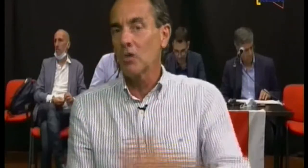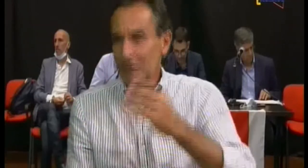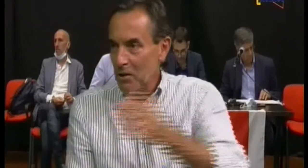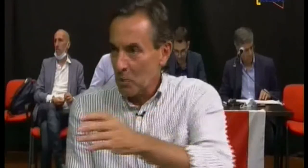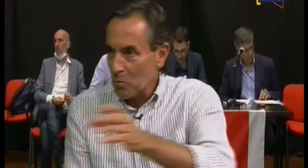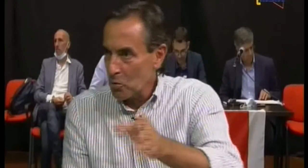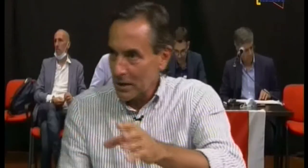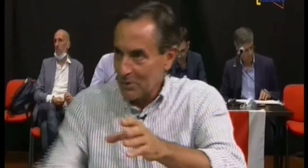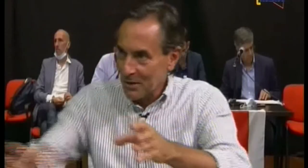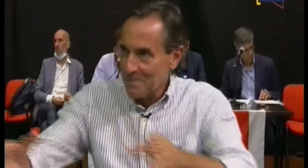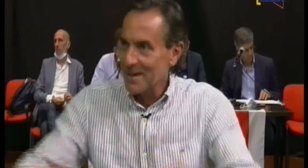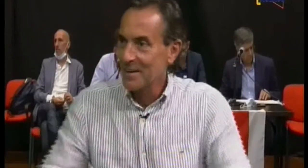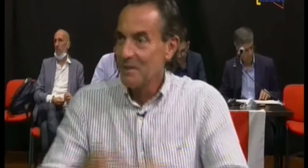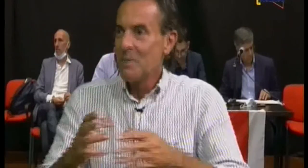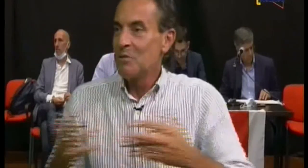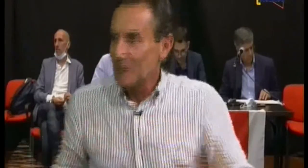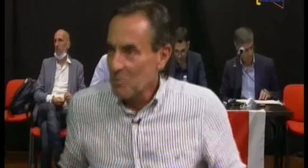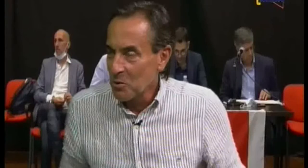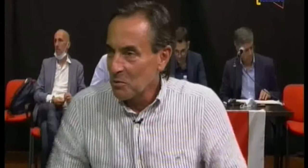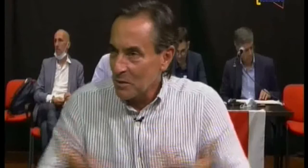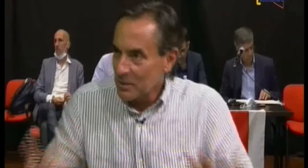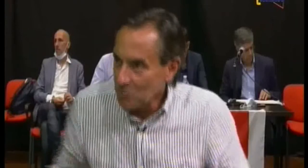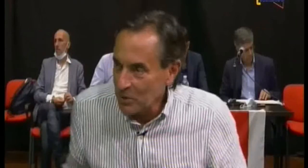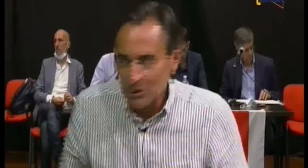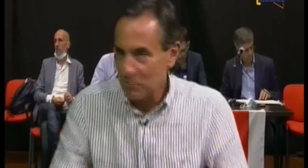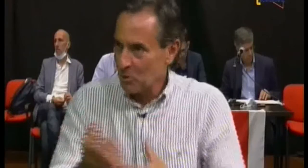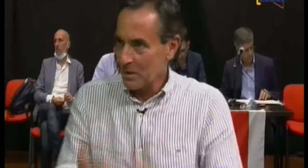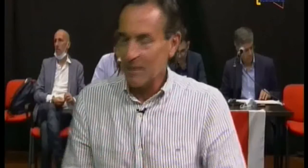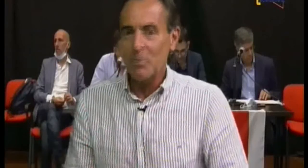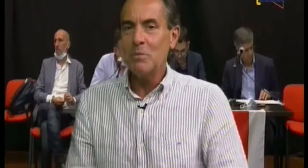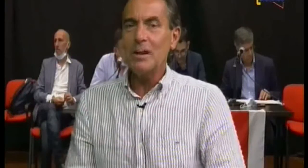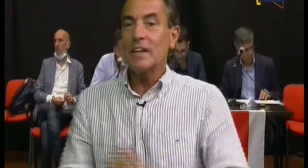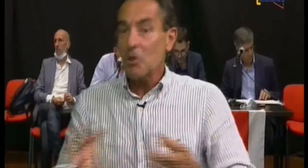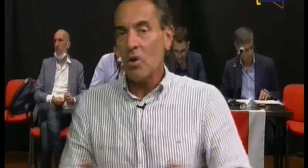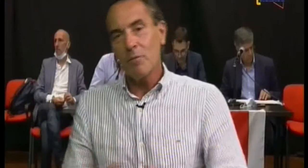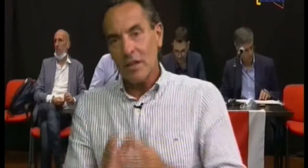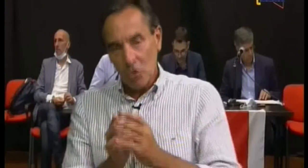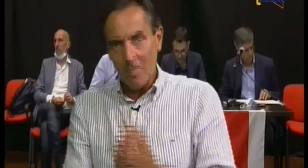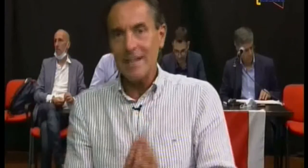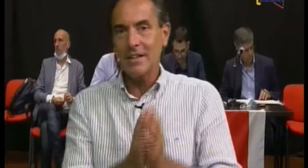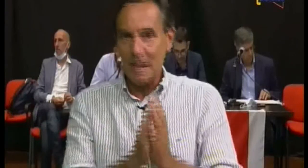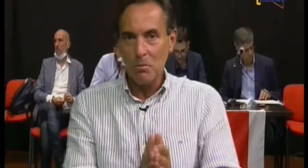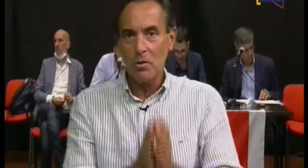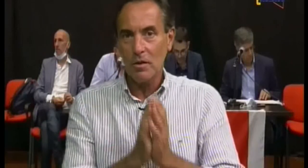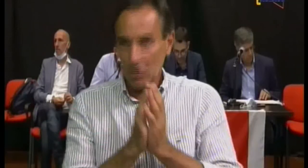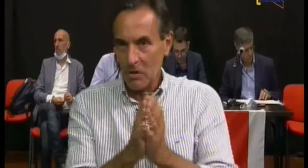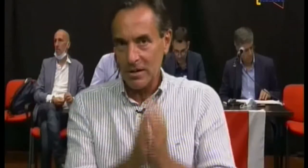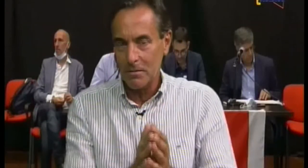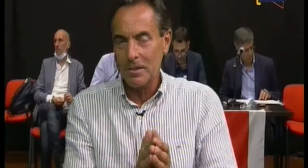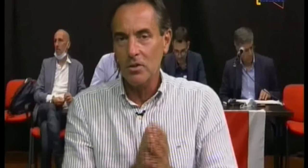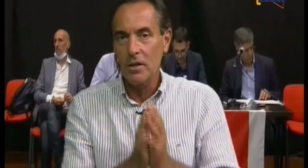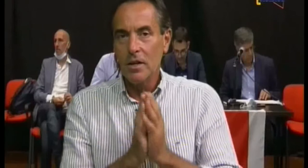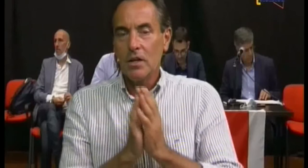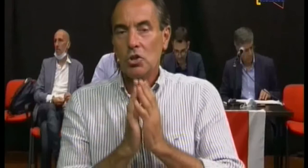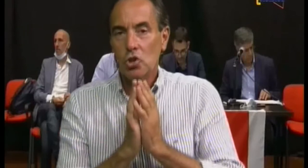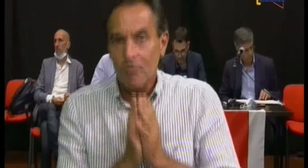lavoro, al contrario di qualcuno che dice che magari dice che uno non fa nulla tutto il giorno perché vive di politica. No, trovate il tempo, lo dico ai